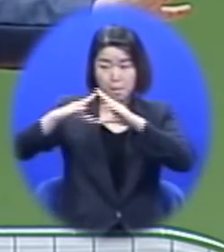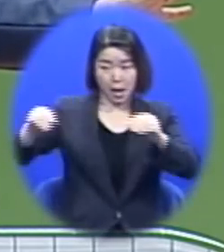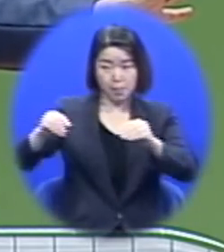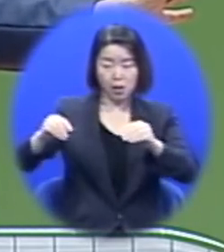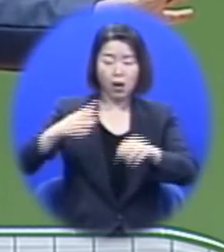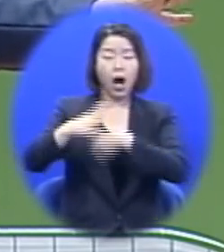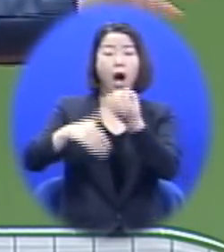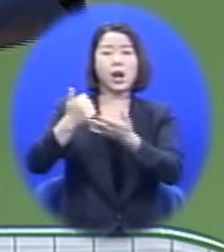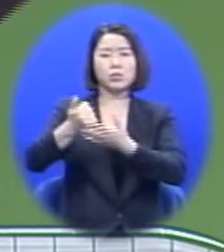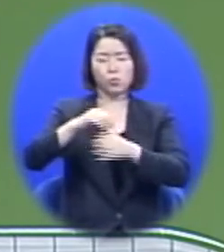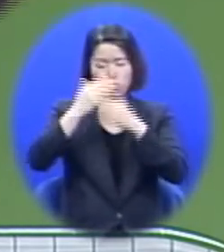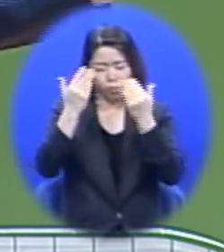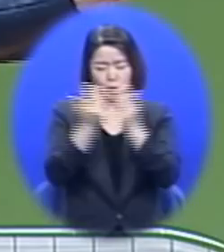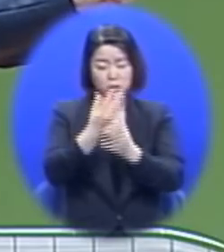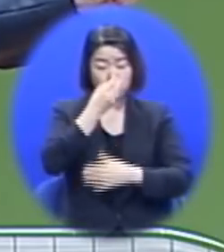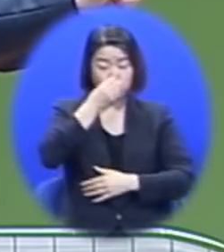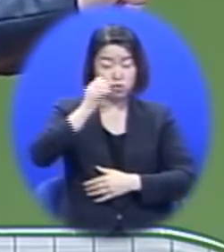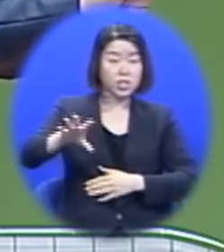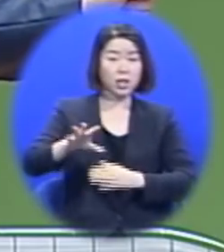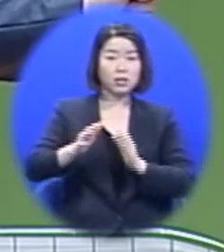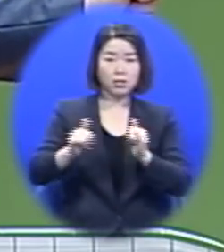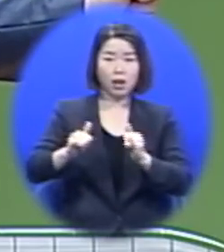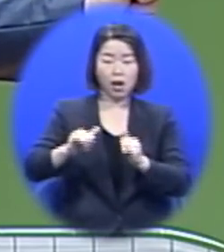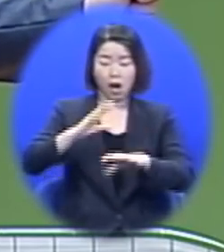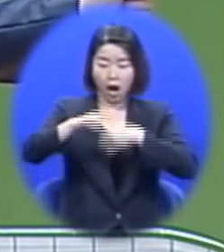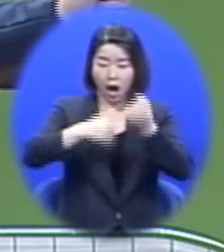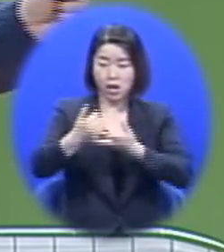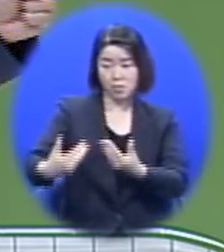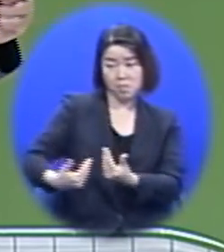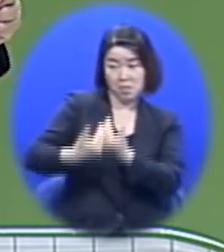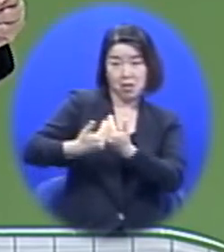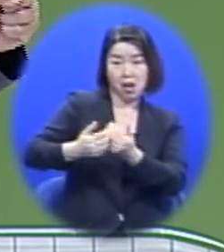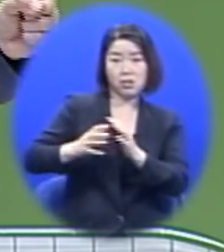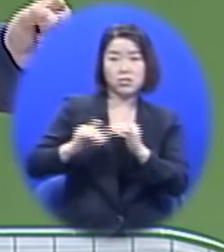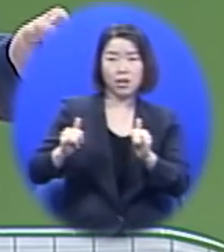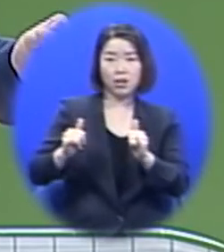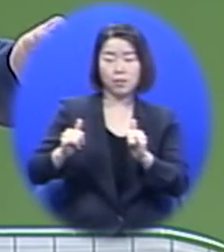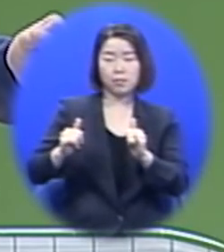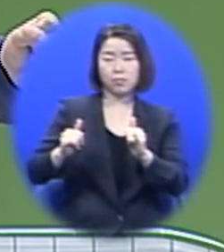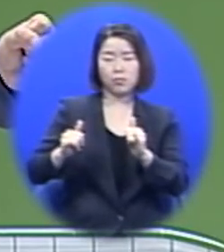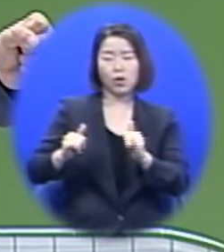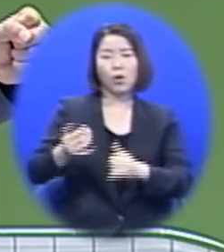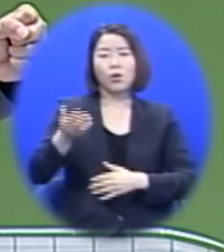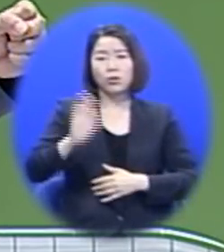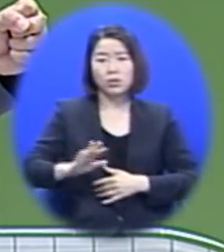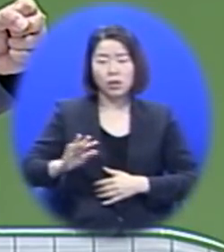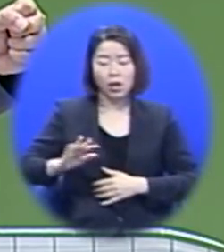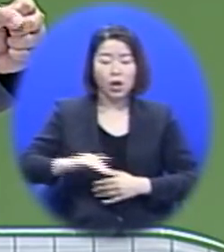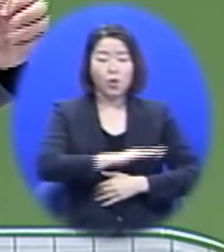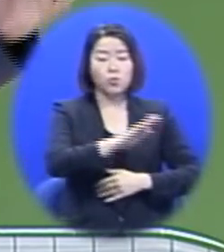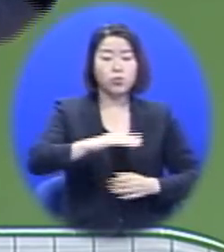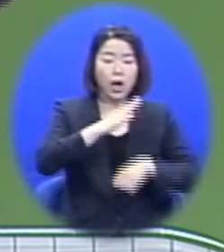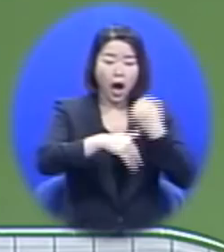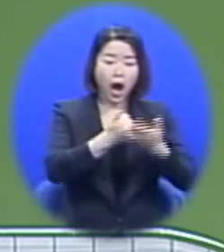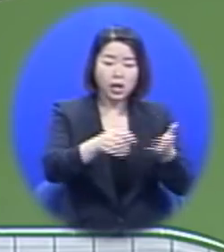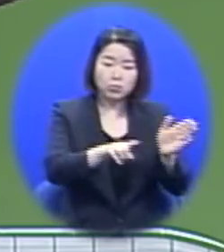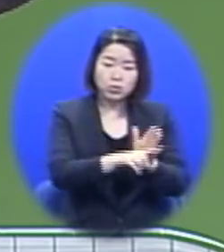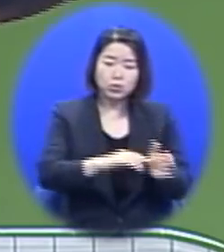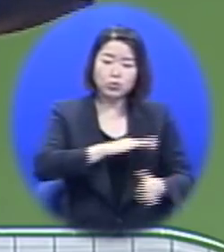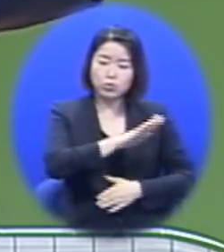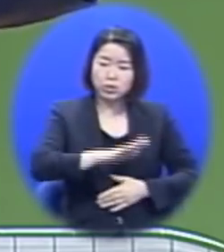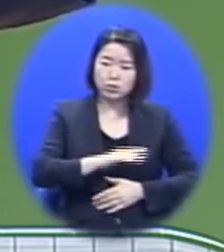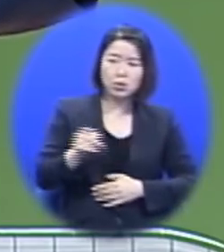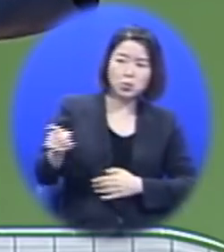사람, 하나님을 대적하는 사람들, 어떻게 우리 하나님을 믿는 우리들을, 저